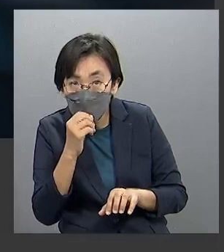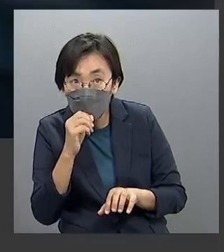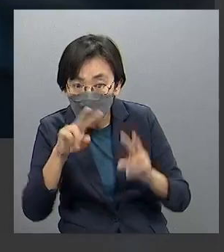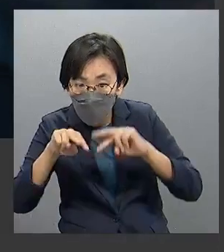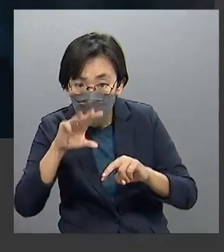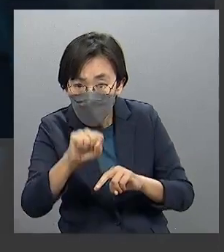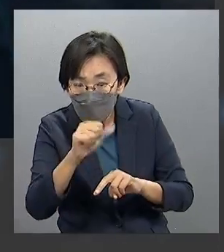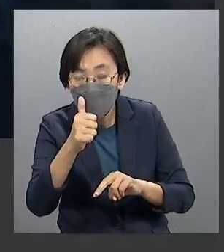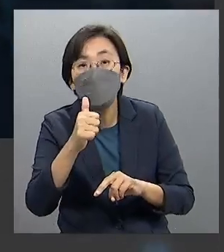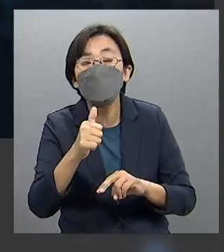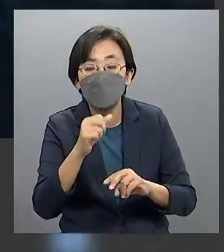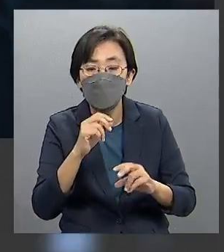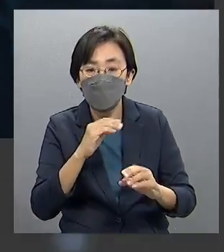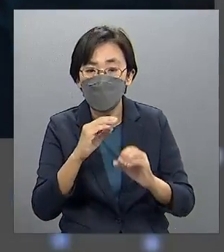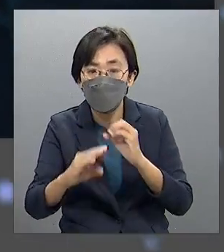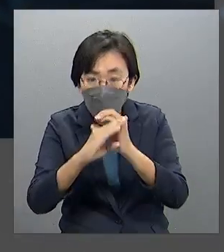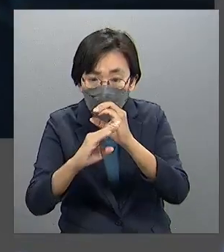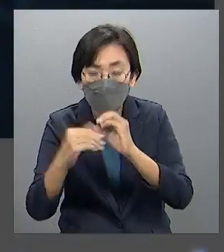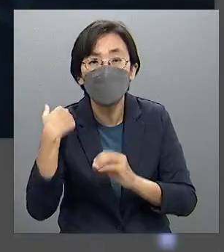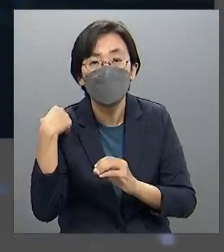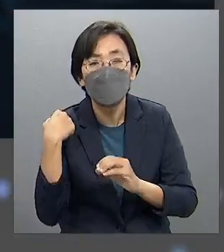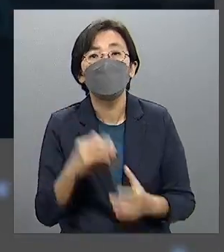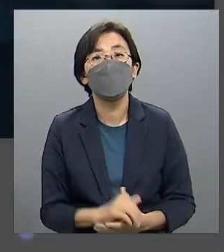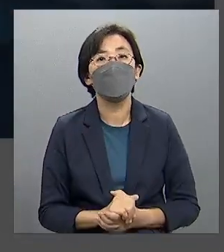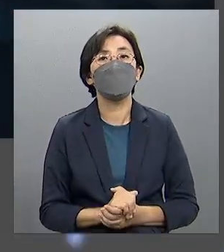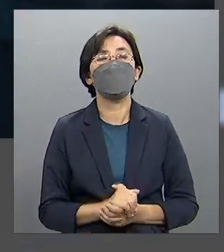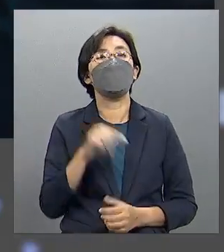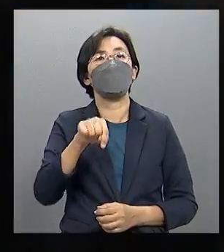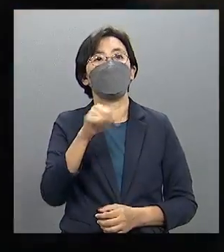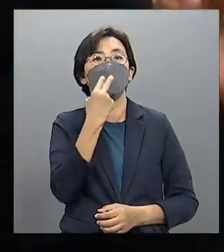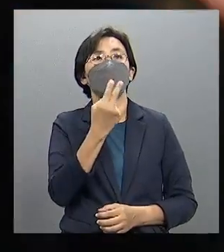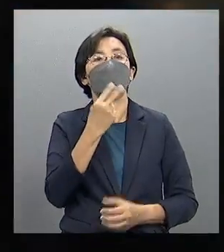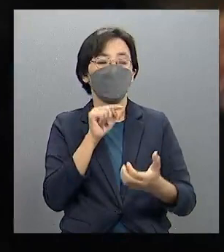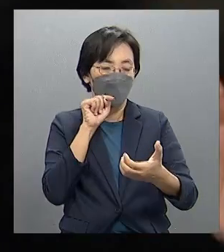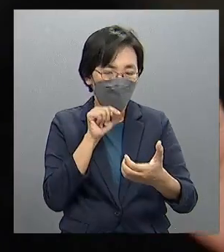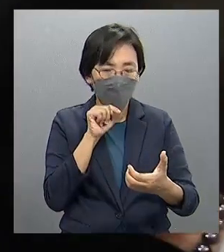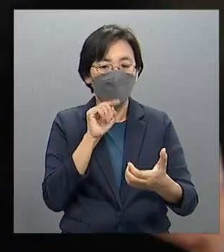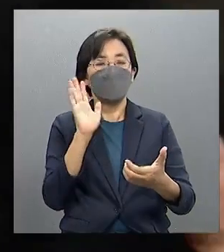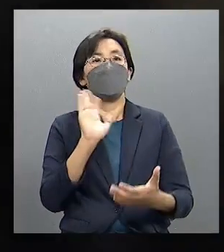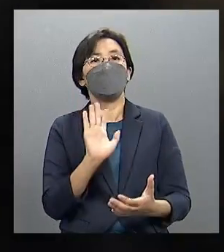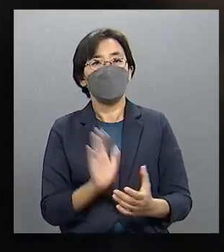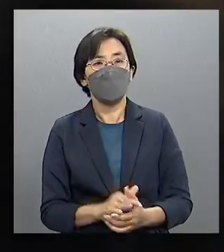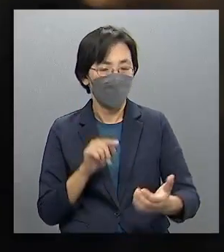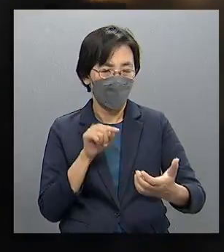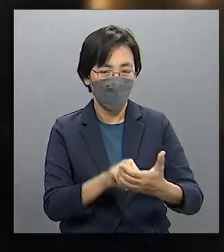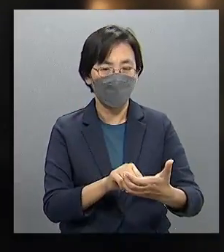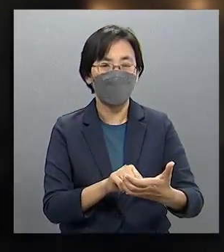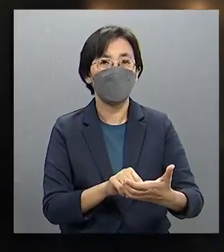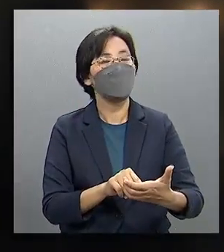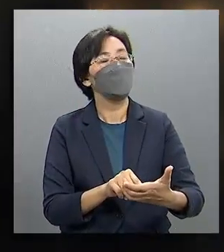ล็อกหรือเปล่ามันจะเทสก่อนเพราะฉะนั้นเจอหน้าตาแบบนี้จะกดคลิกลิงก์อะไรไปเนี่ยให้คุณเตรียมใจไว้ให้ดีเล